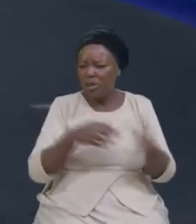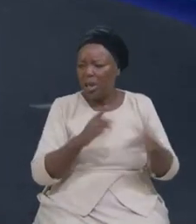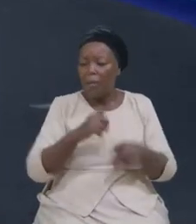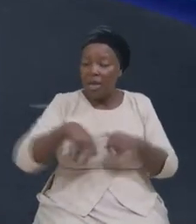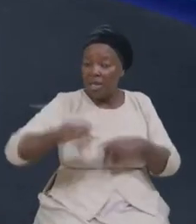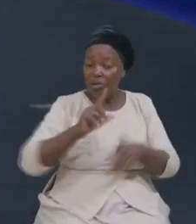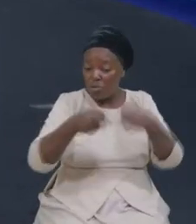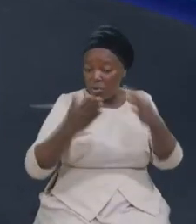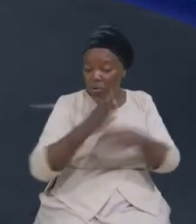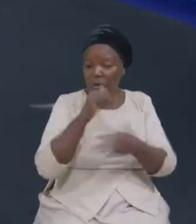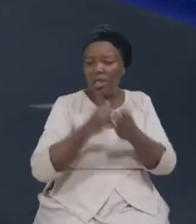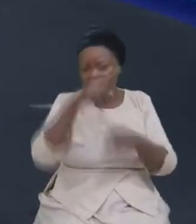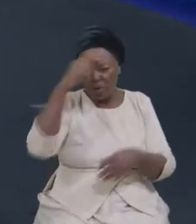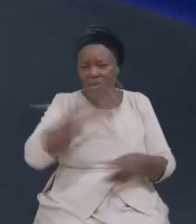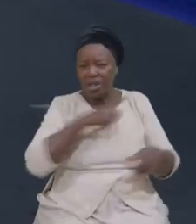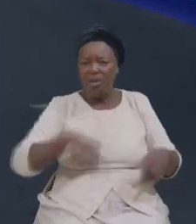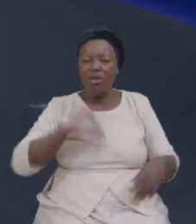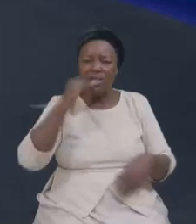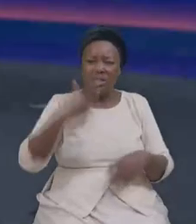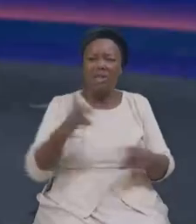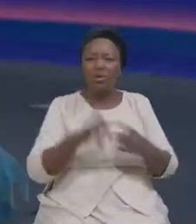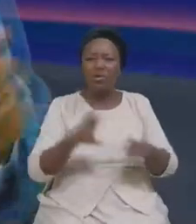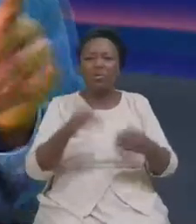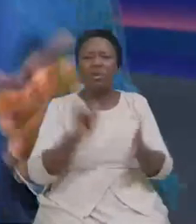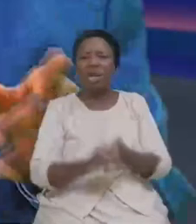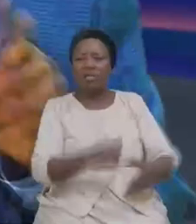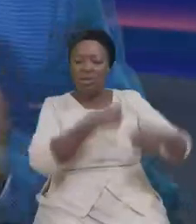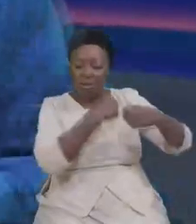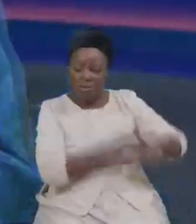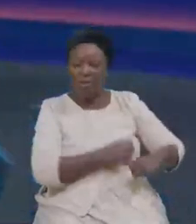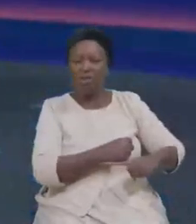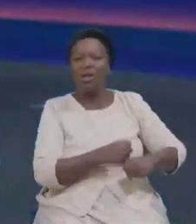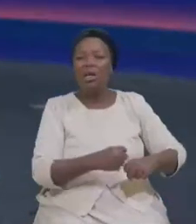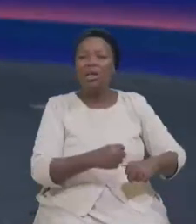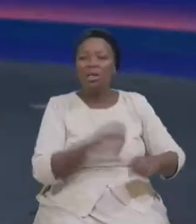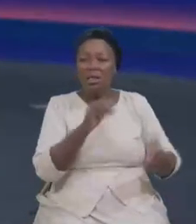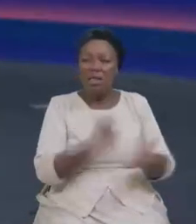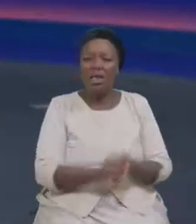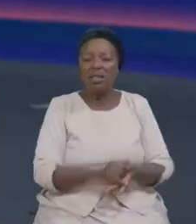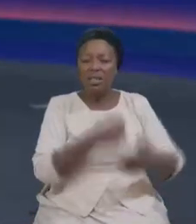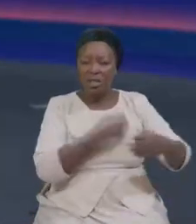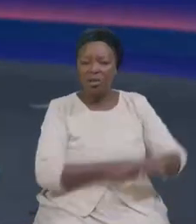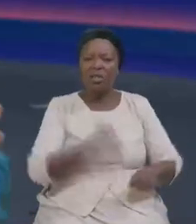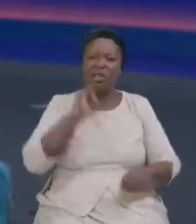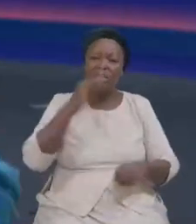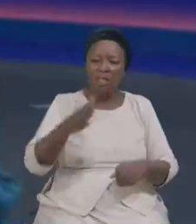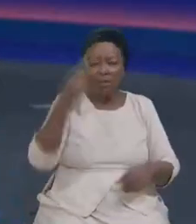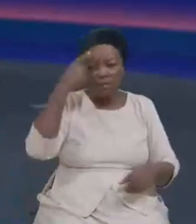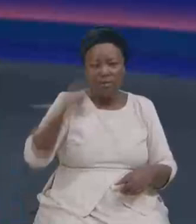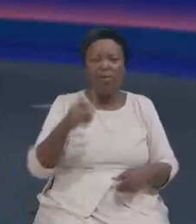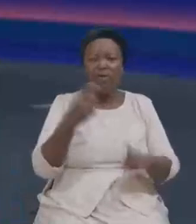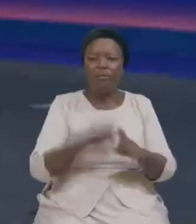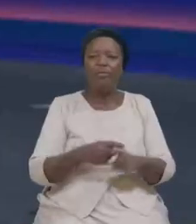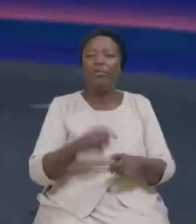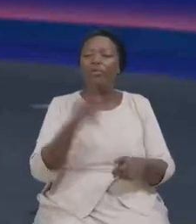là-bas ou jusqu'à demain. Et il nous donne une sécurité digne de confiance, pas un point jour ou une semaine